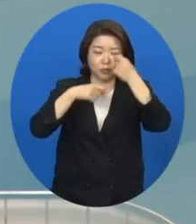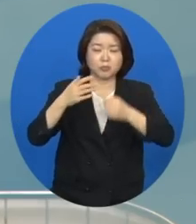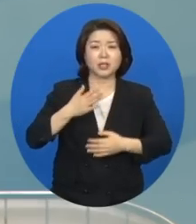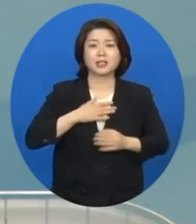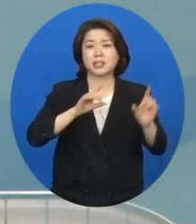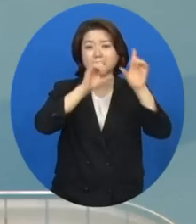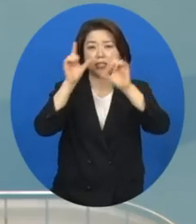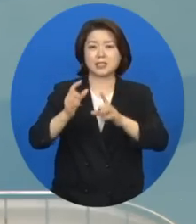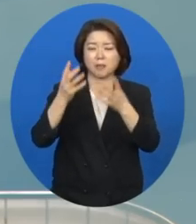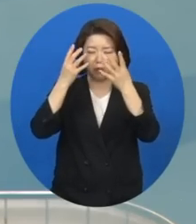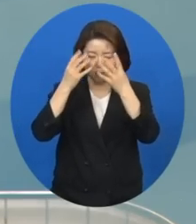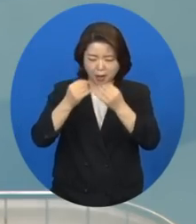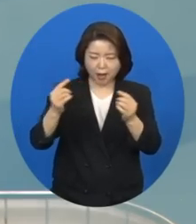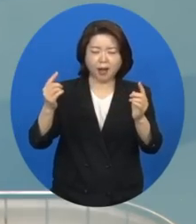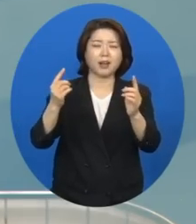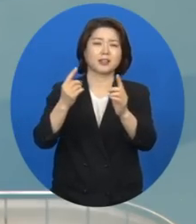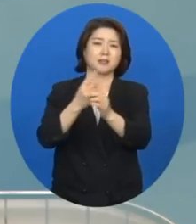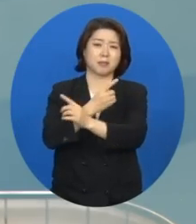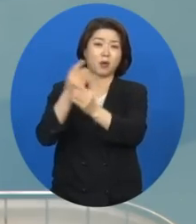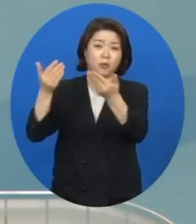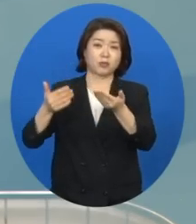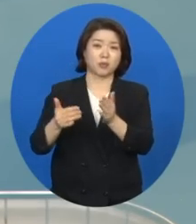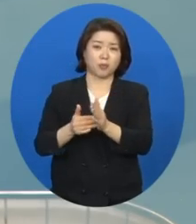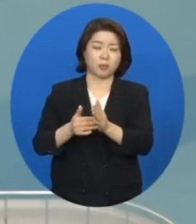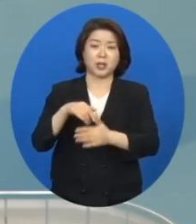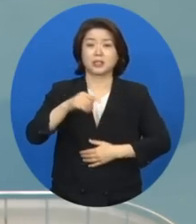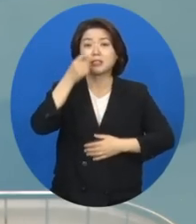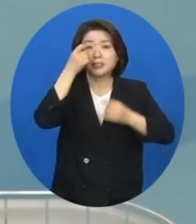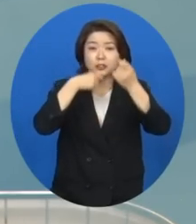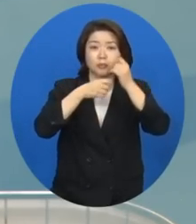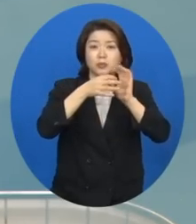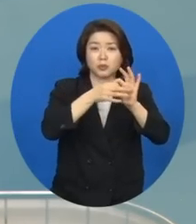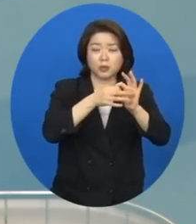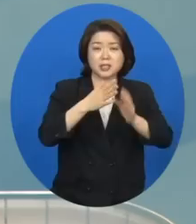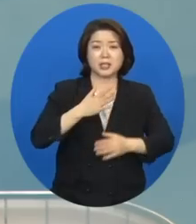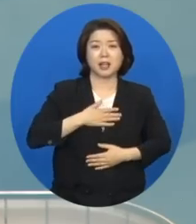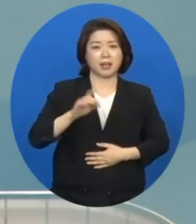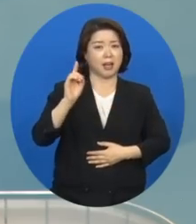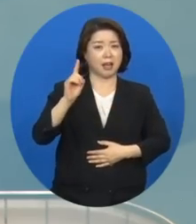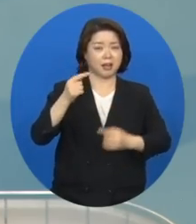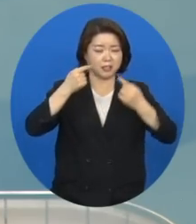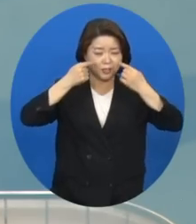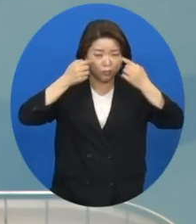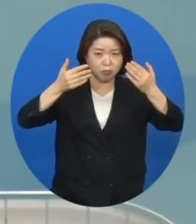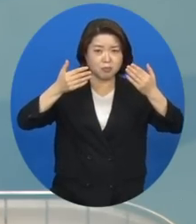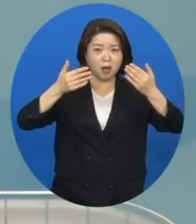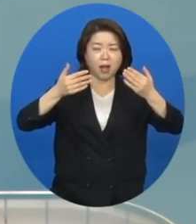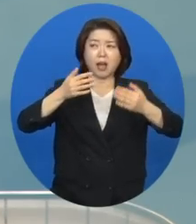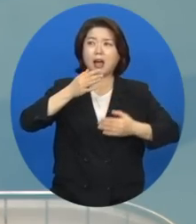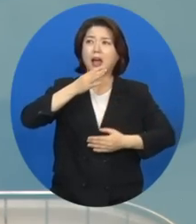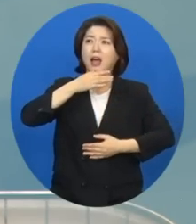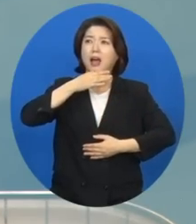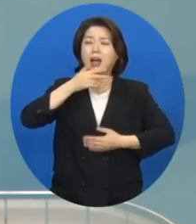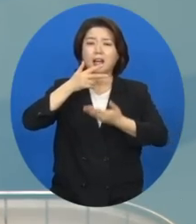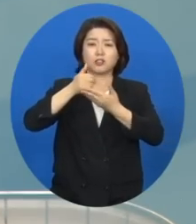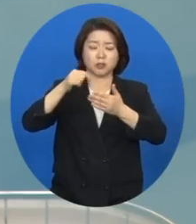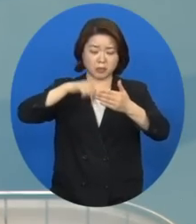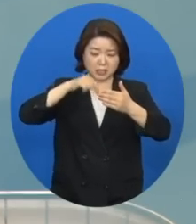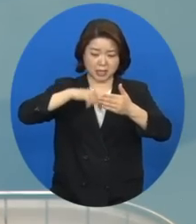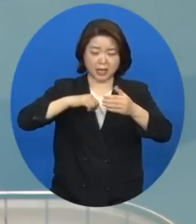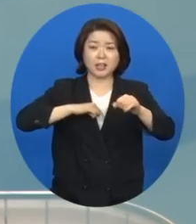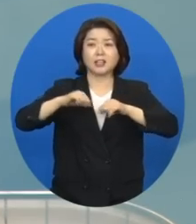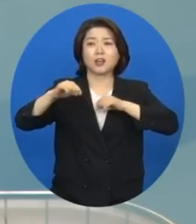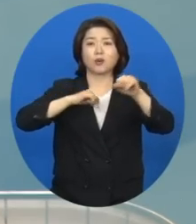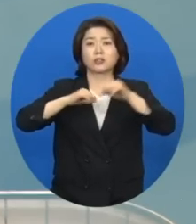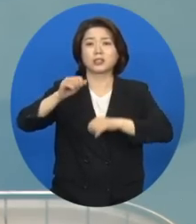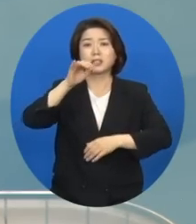많이 바꾸어 놓았습니다. 그 눈물을 통해서요, 제가 한 가지 분명한 거, 아, 주님이 내 안에서 역사하고